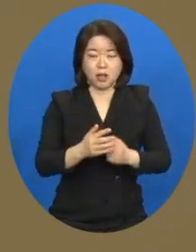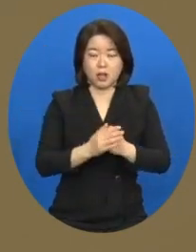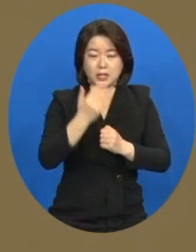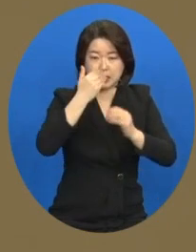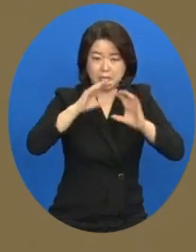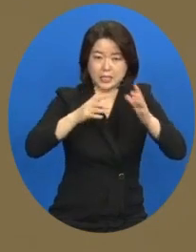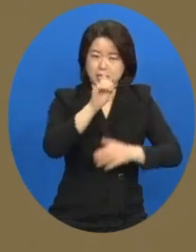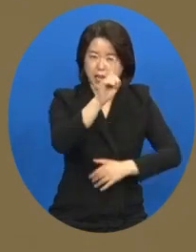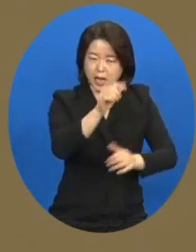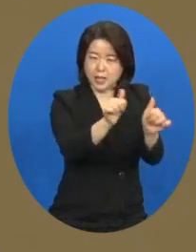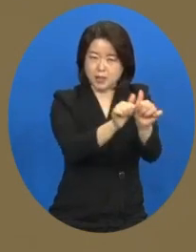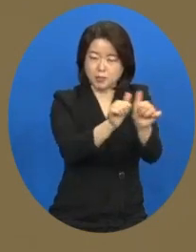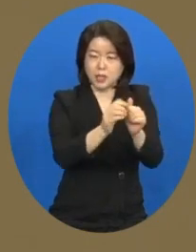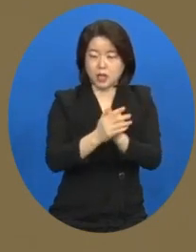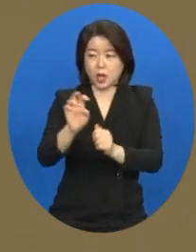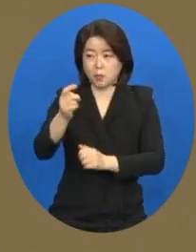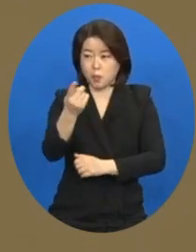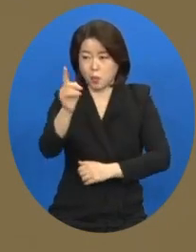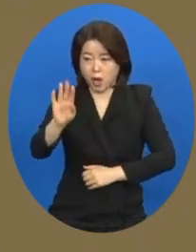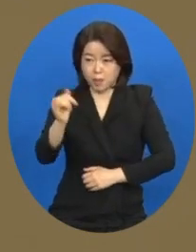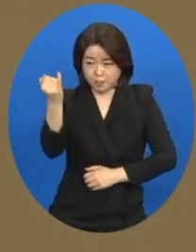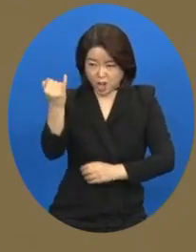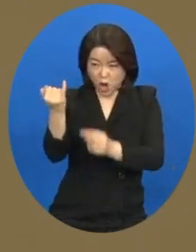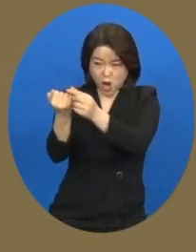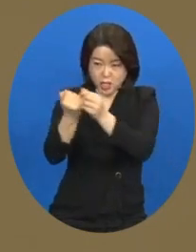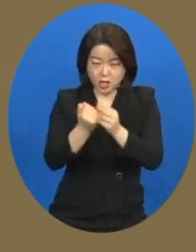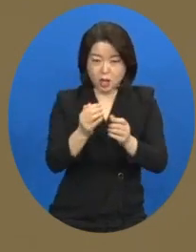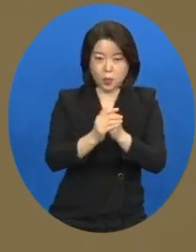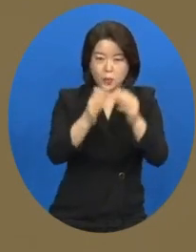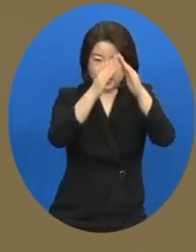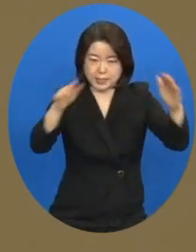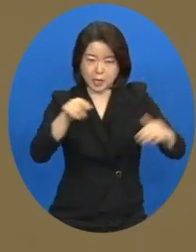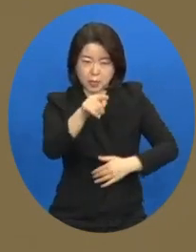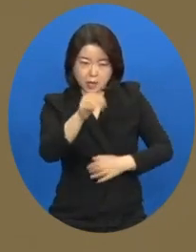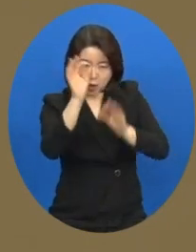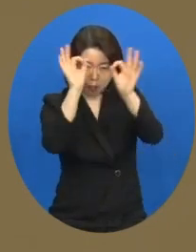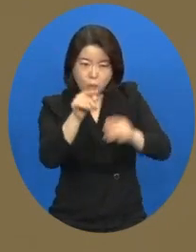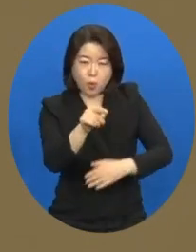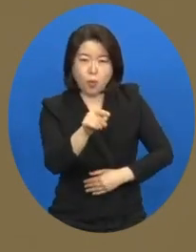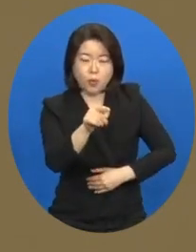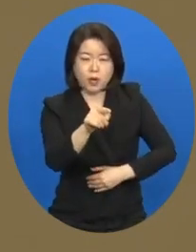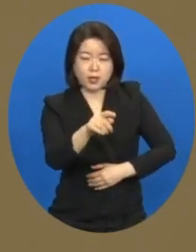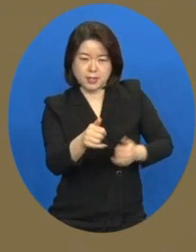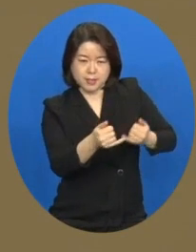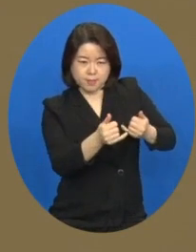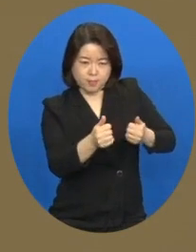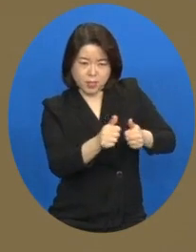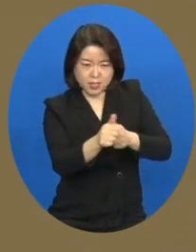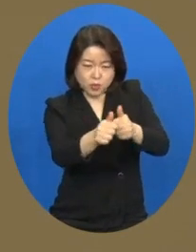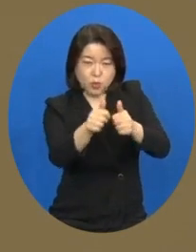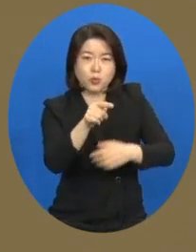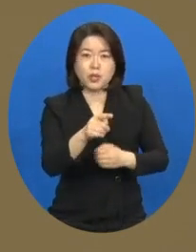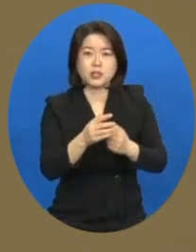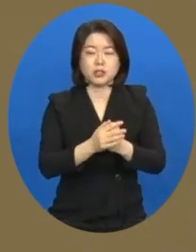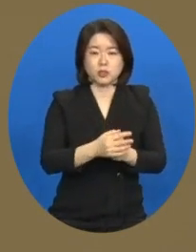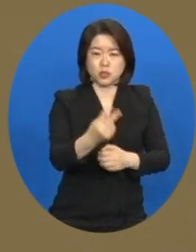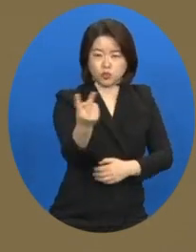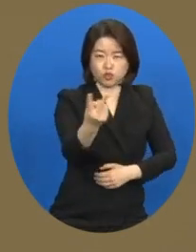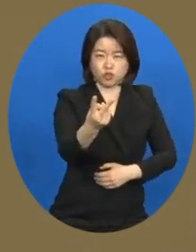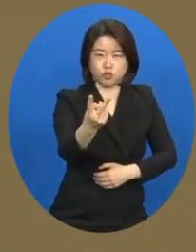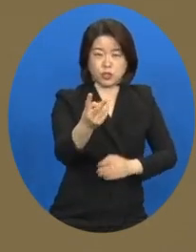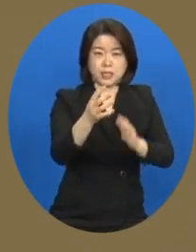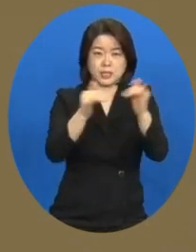이스라엘 한 남자가 모압 여자를 데리고 장막에 들어가는 것을 보고 뒤쫓아가서 그 두